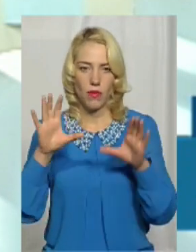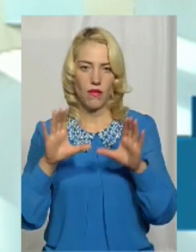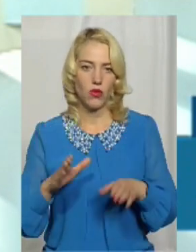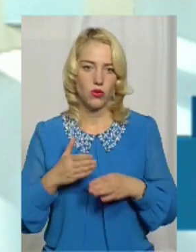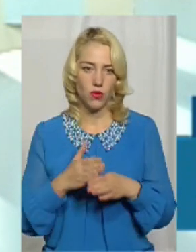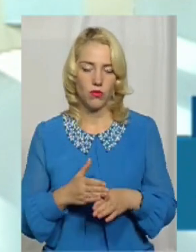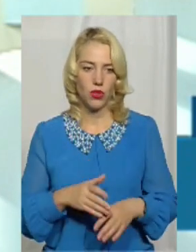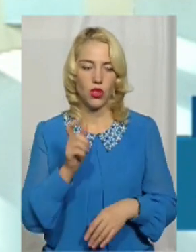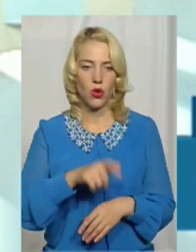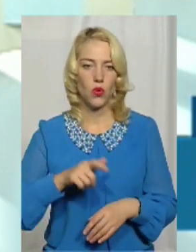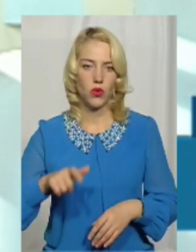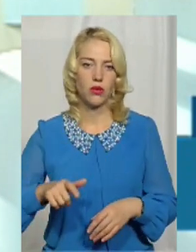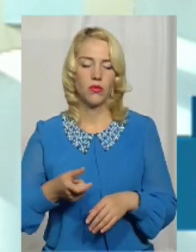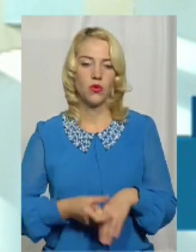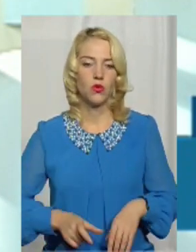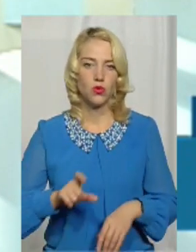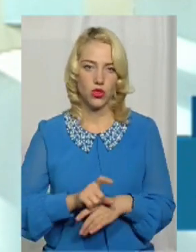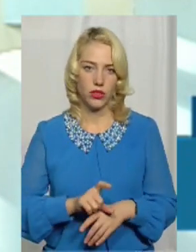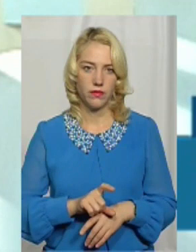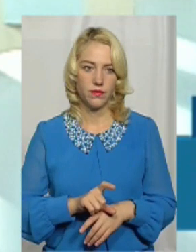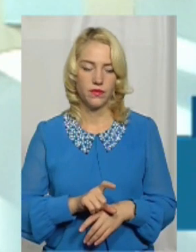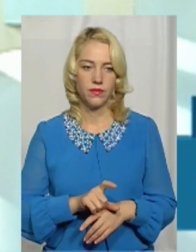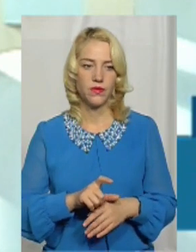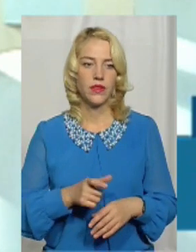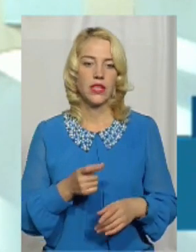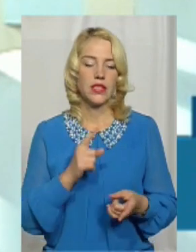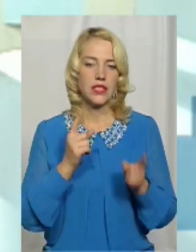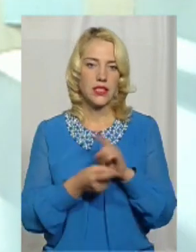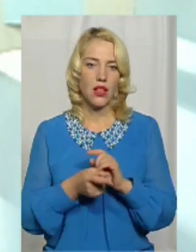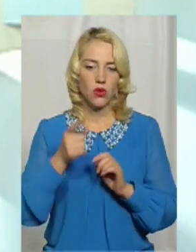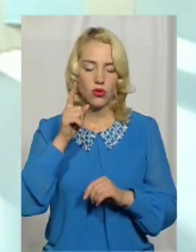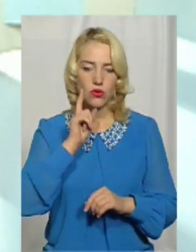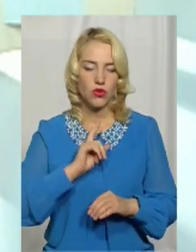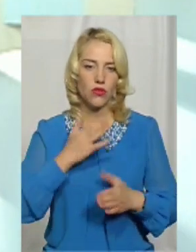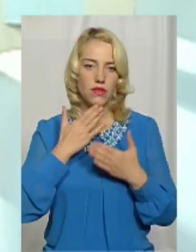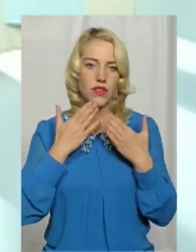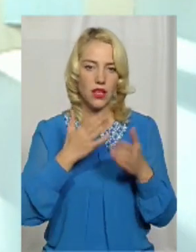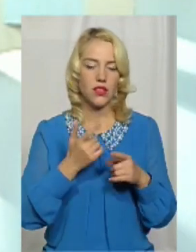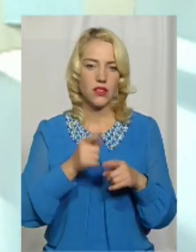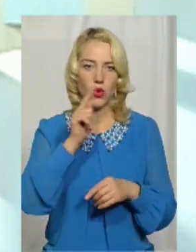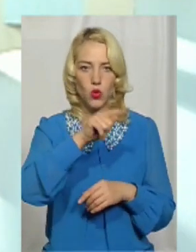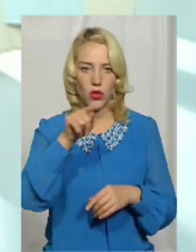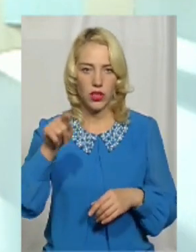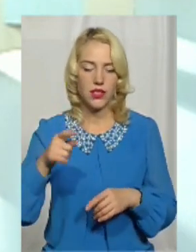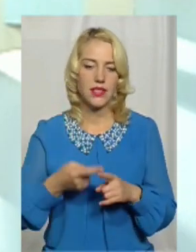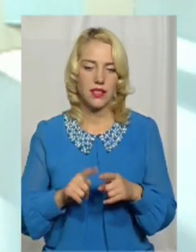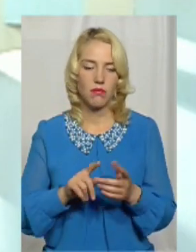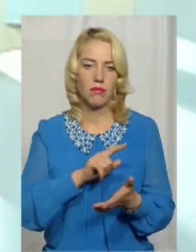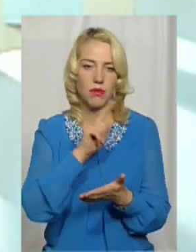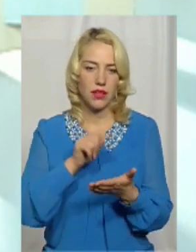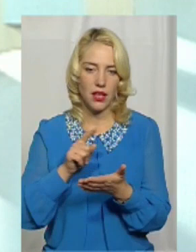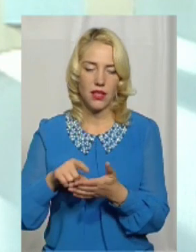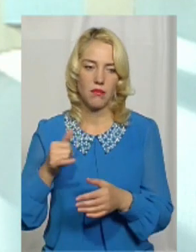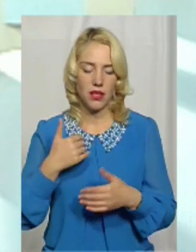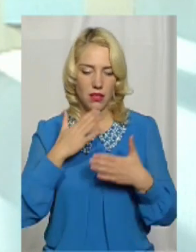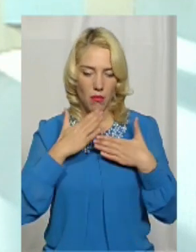допомоги, людям дуже стало зручно звертатися туди з цими всіма питаннями. І на